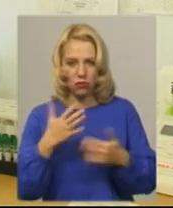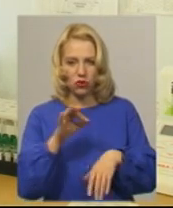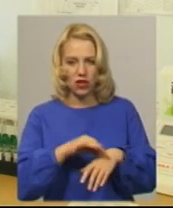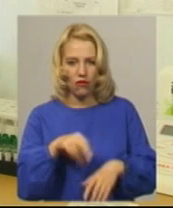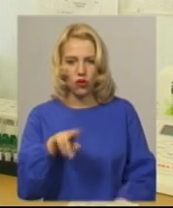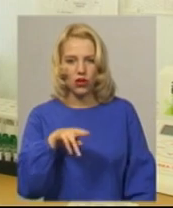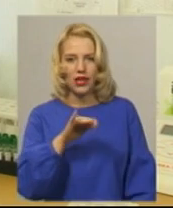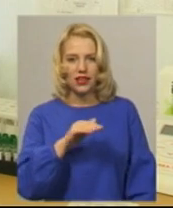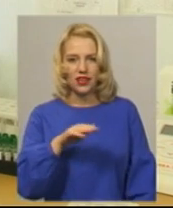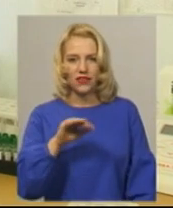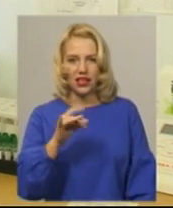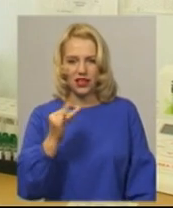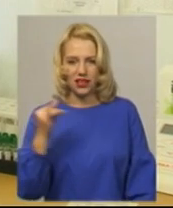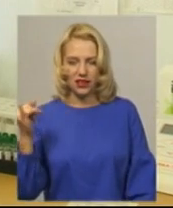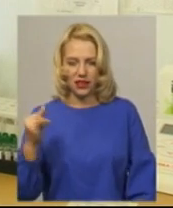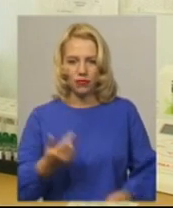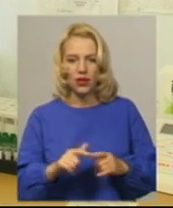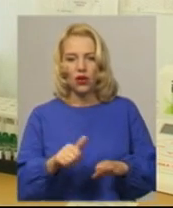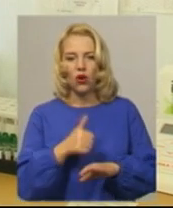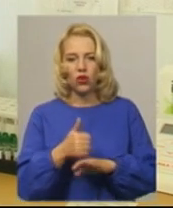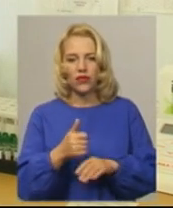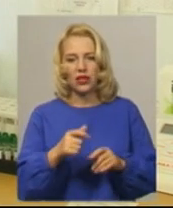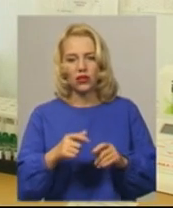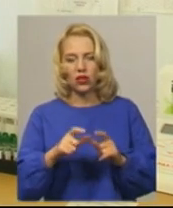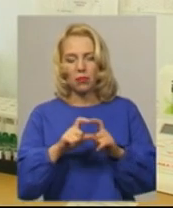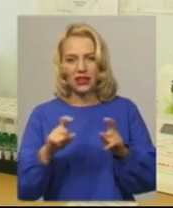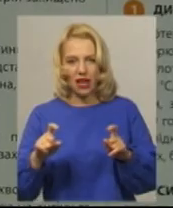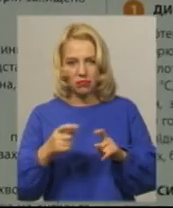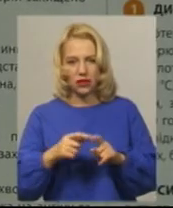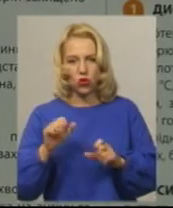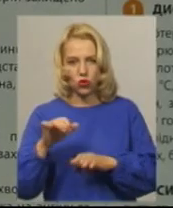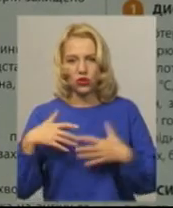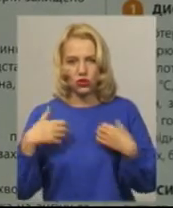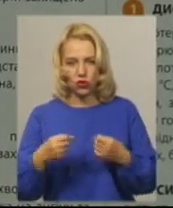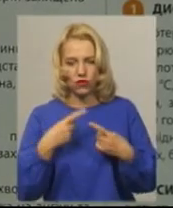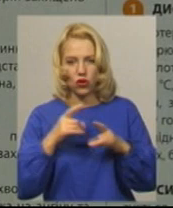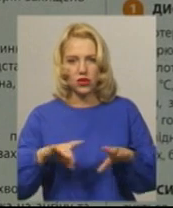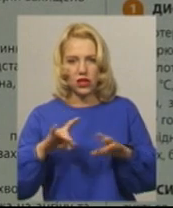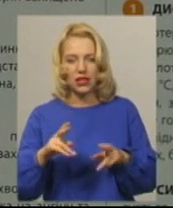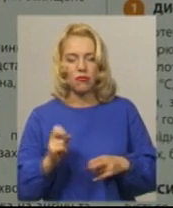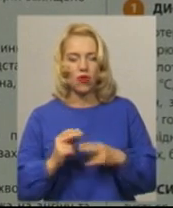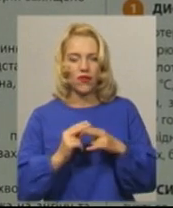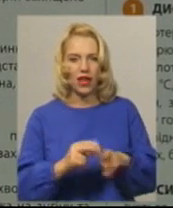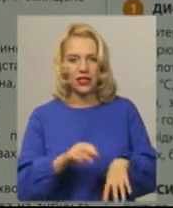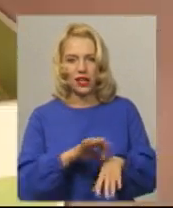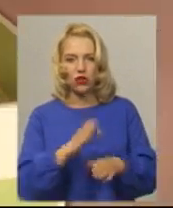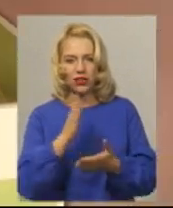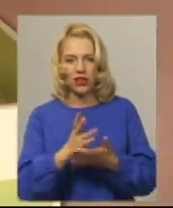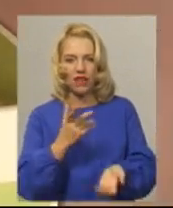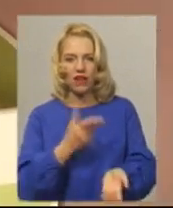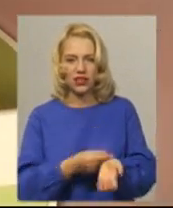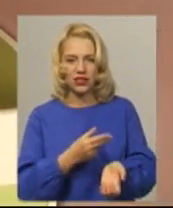епідеміолог Департаменту охорони здоров'я облдержадміністрації Олександр Мирний каже, для профілактики захворювання в області є вакцини.